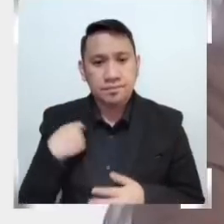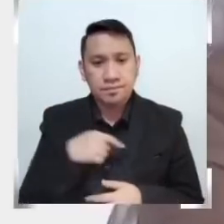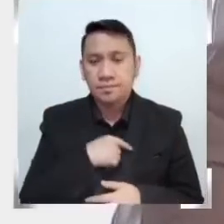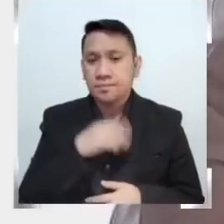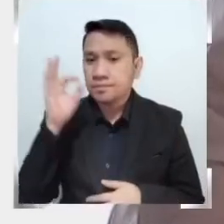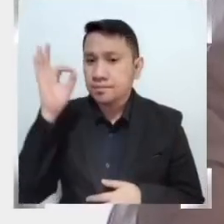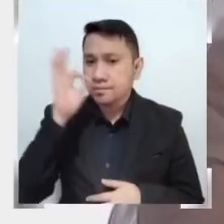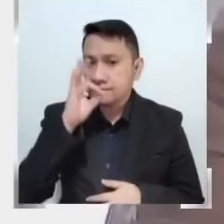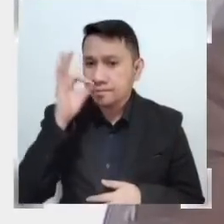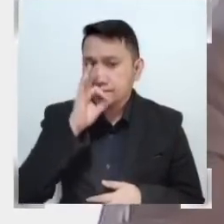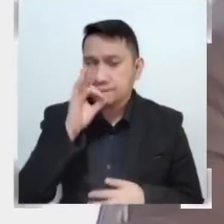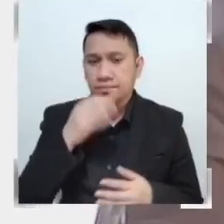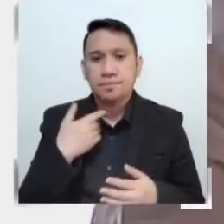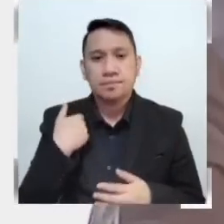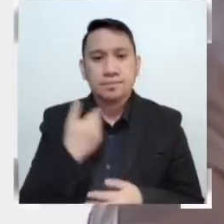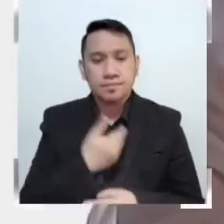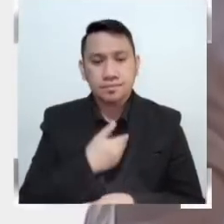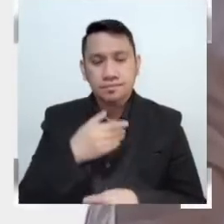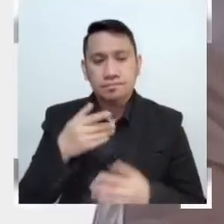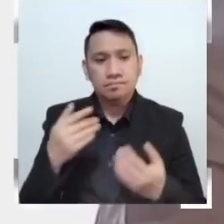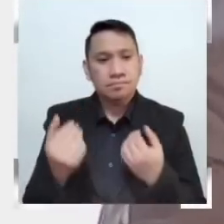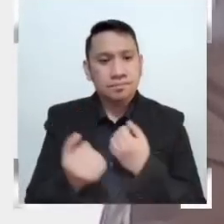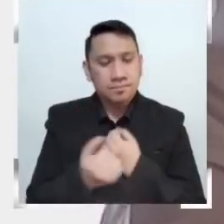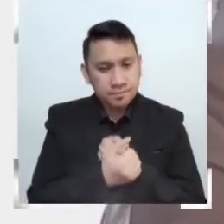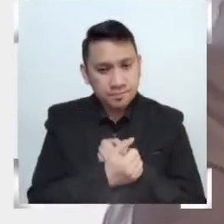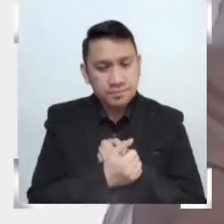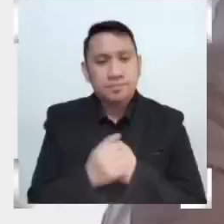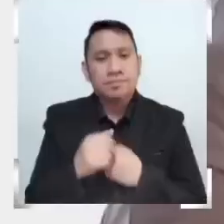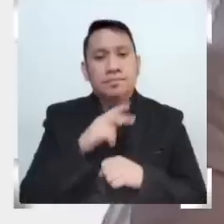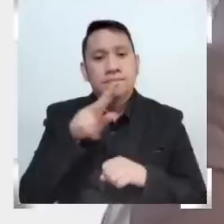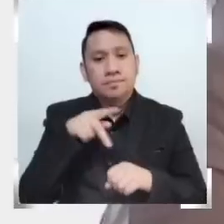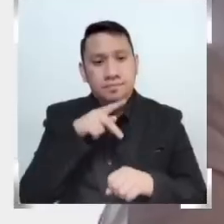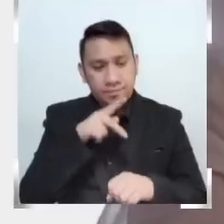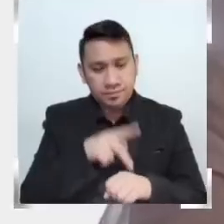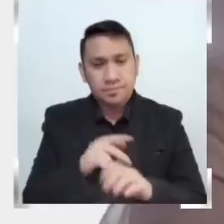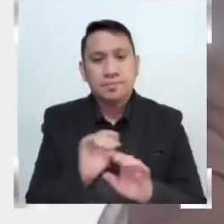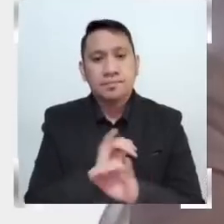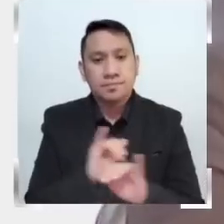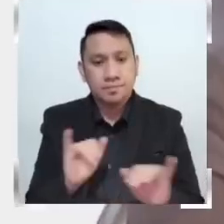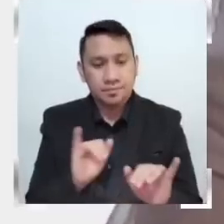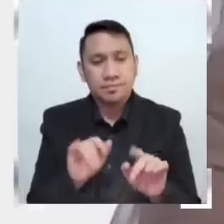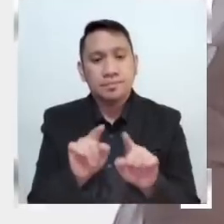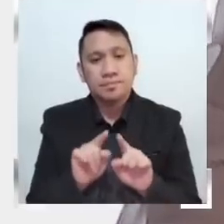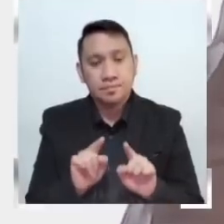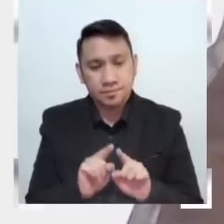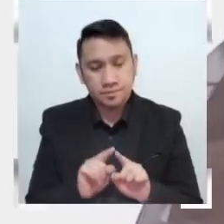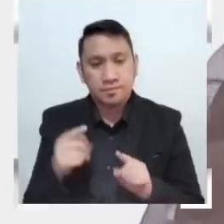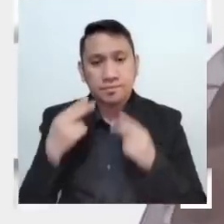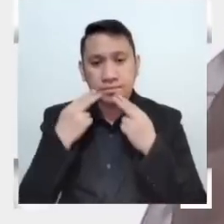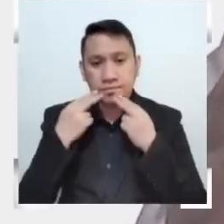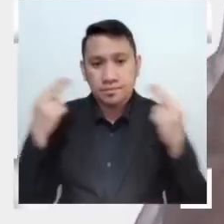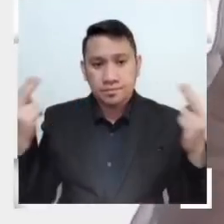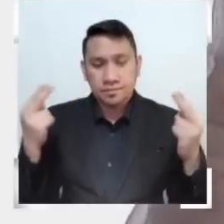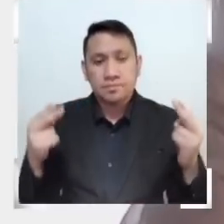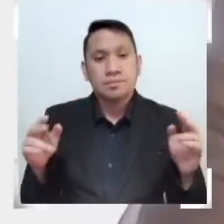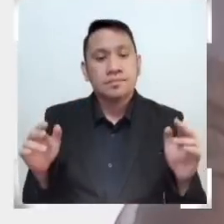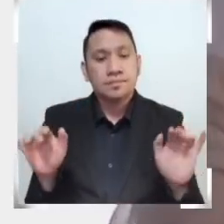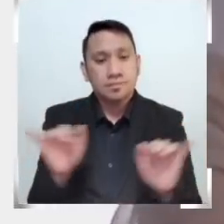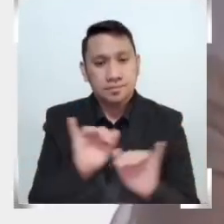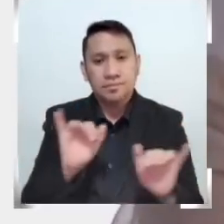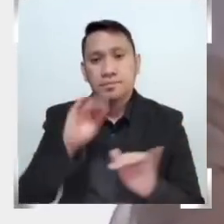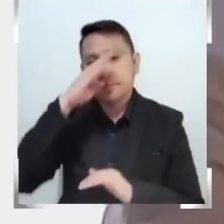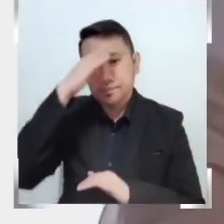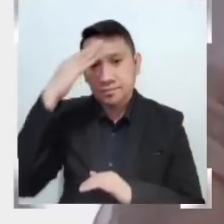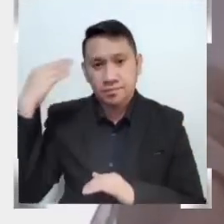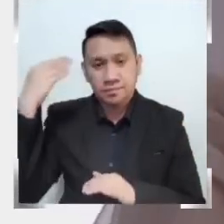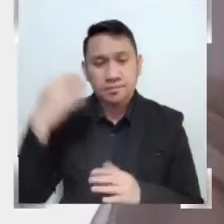ang katapatan at pagmamahal sa bayan ay kapares ng ating mga bayaning tulad ni Gat Andres.